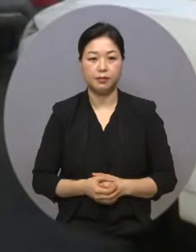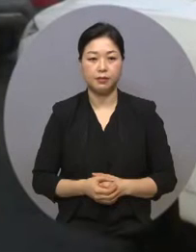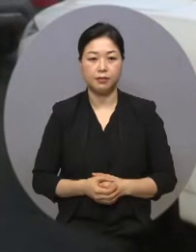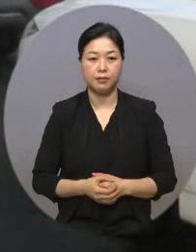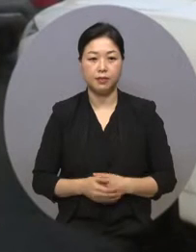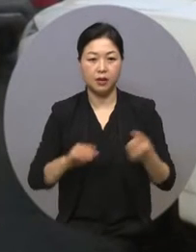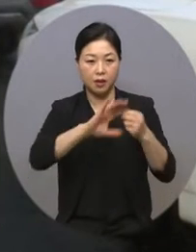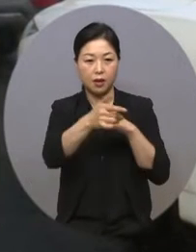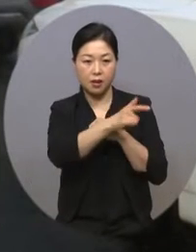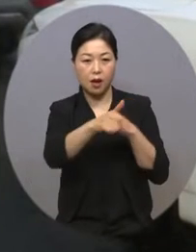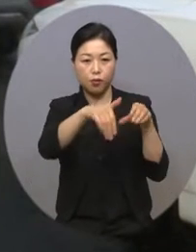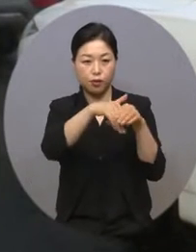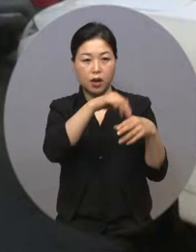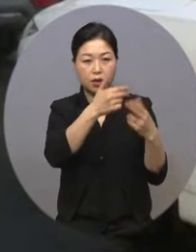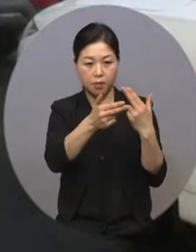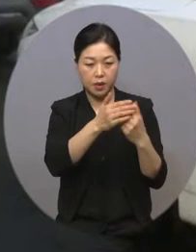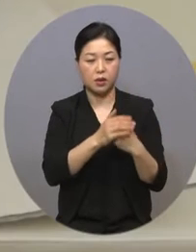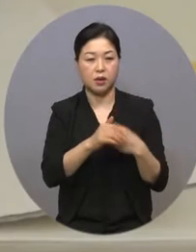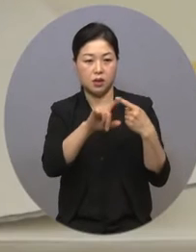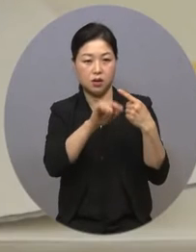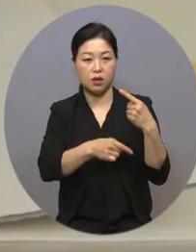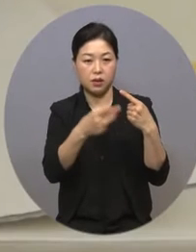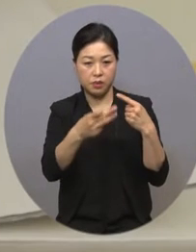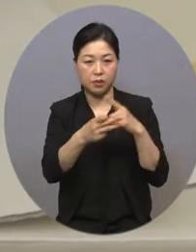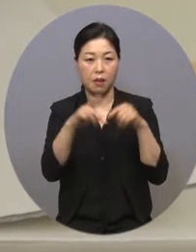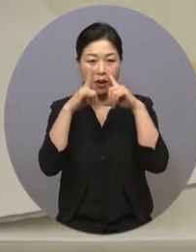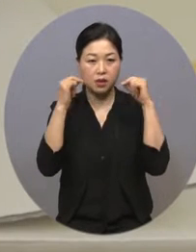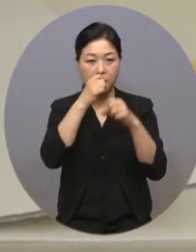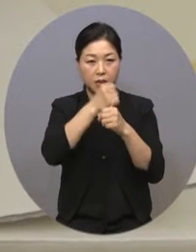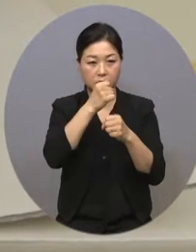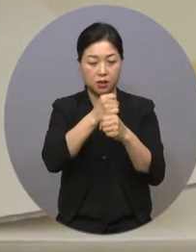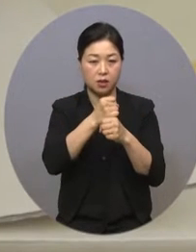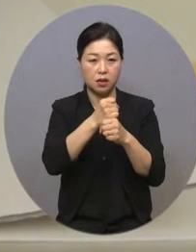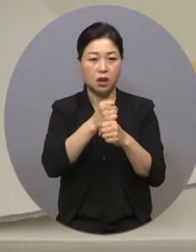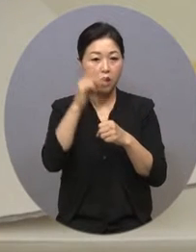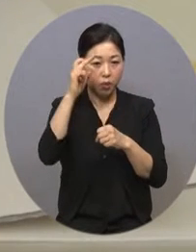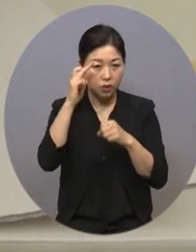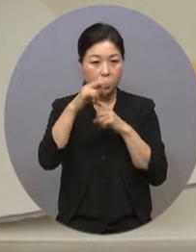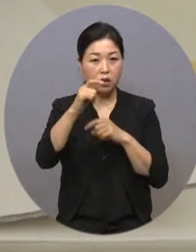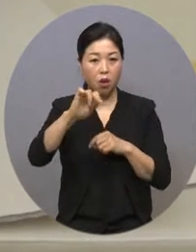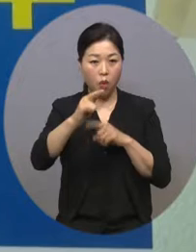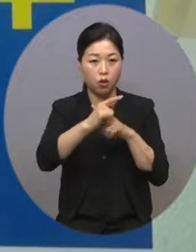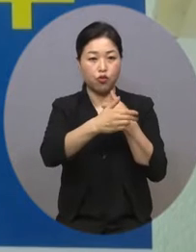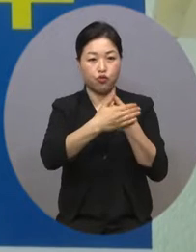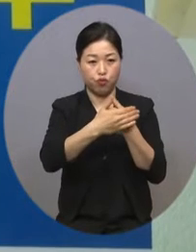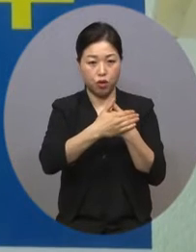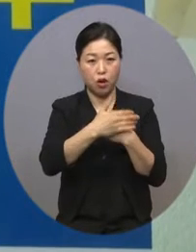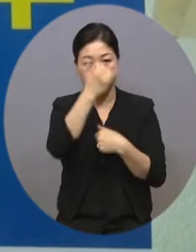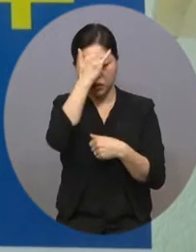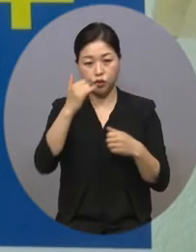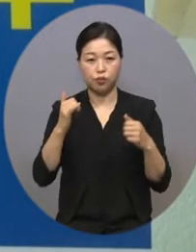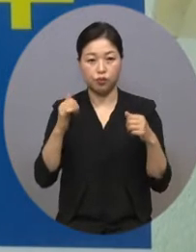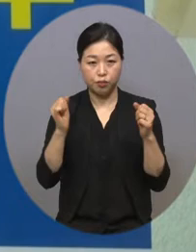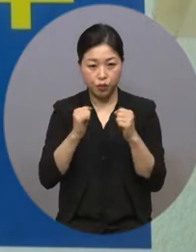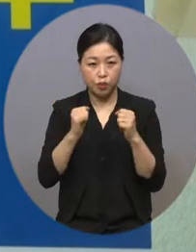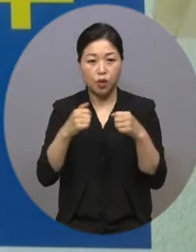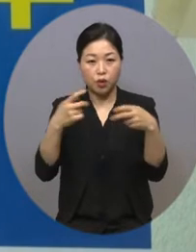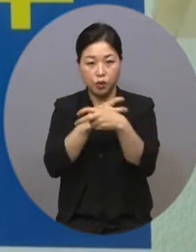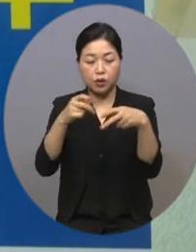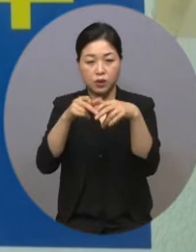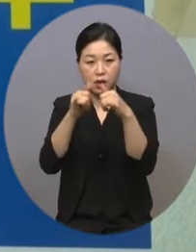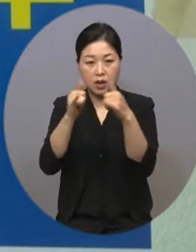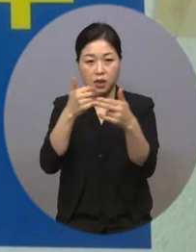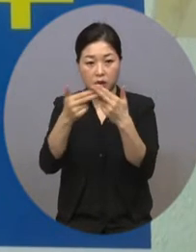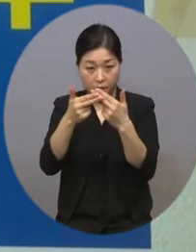세계 다문화협회는 13일 마스크 제조업체인 포천 서원의 후원을 받아 충북 교통장애인협회에